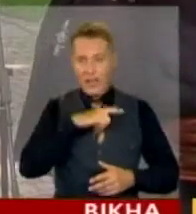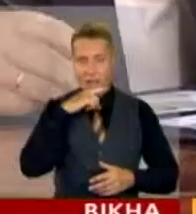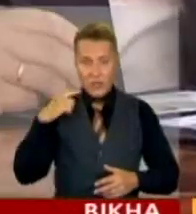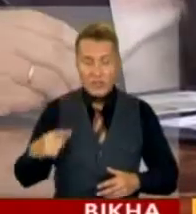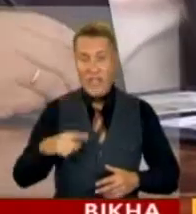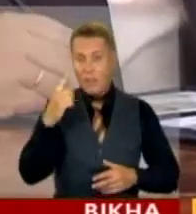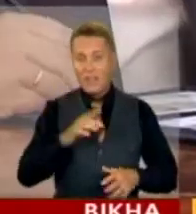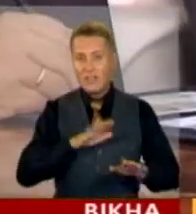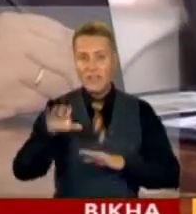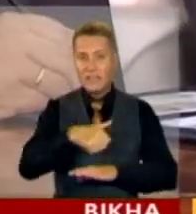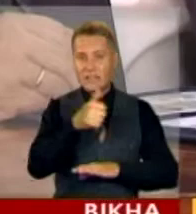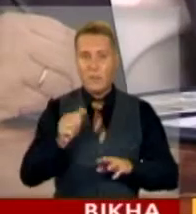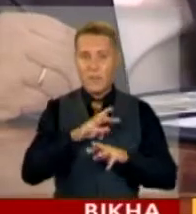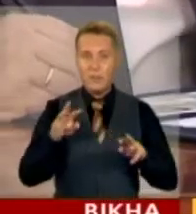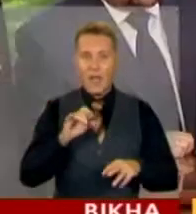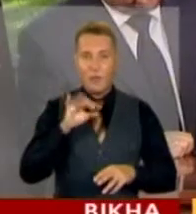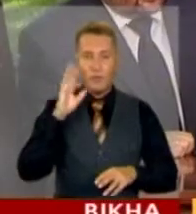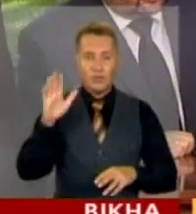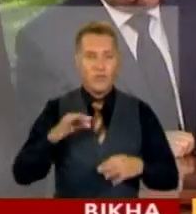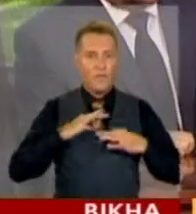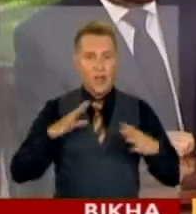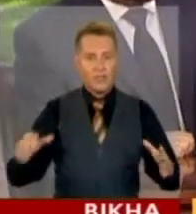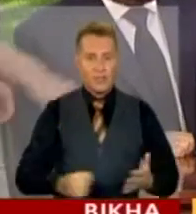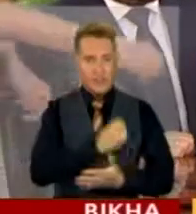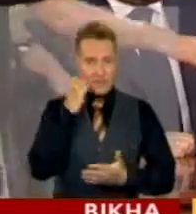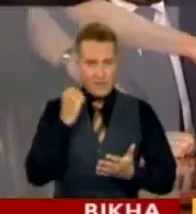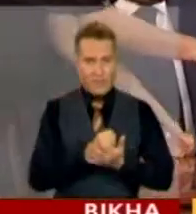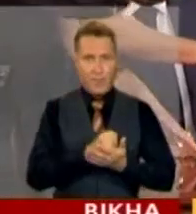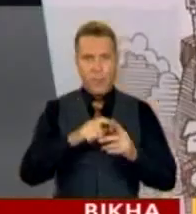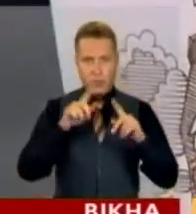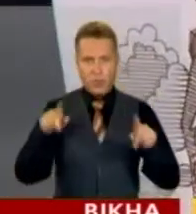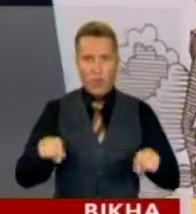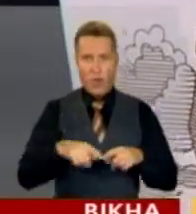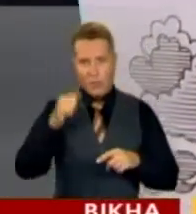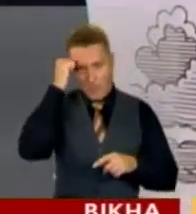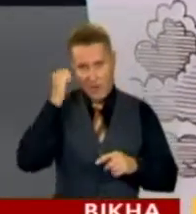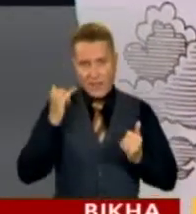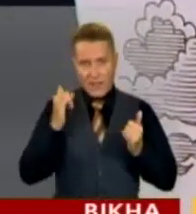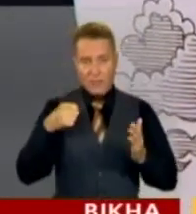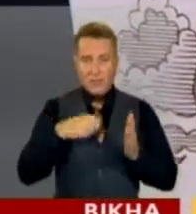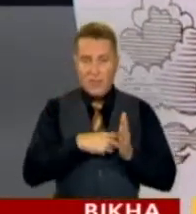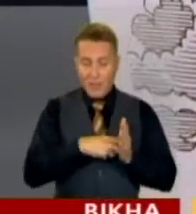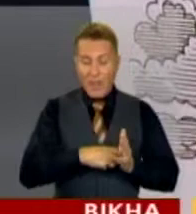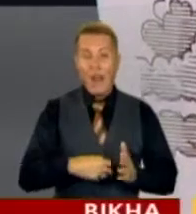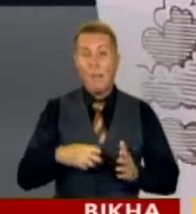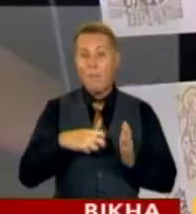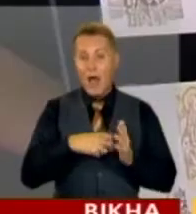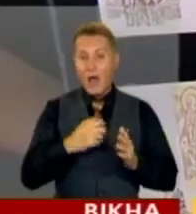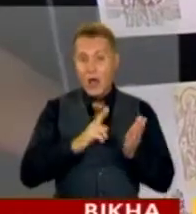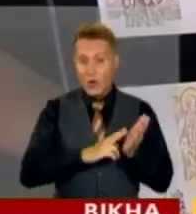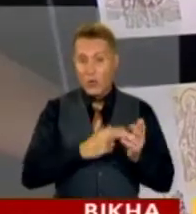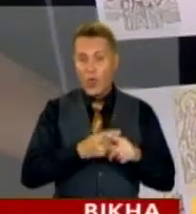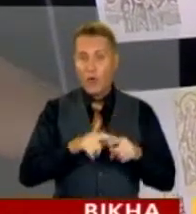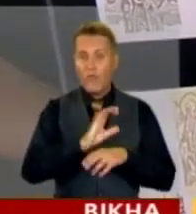перший віце-прем'єр Сергій Арбузов урочисто погасив поштовий блок пам'ятним штемпелем. Відтепер марку, яку випустили